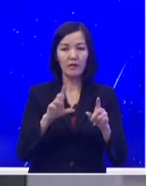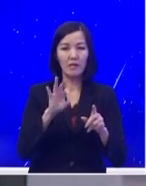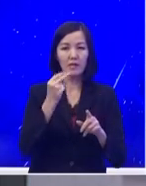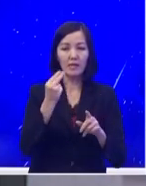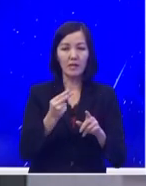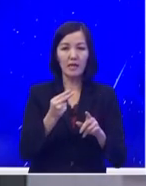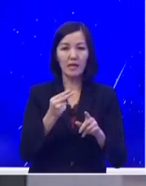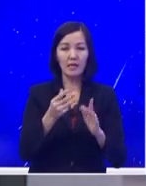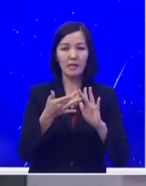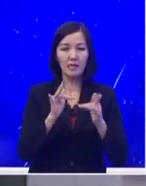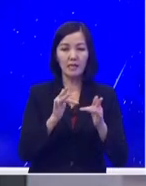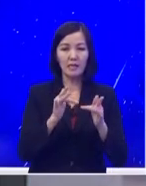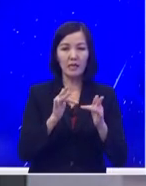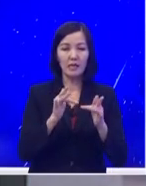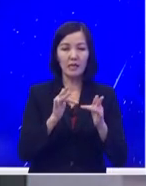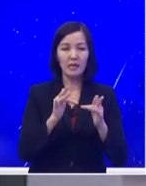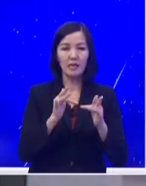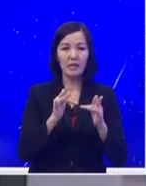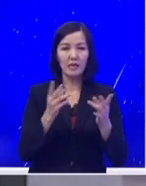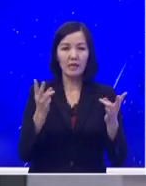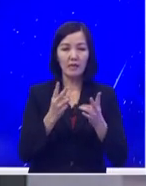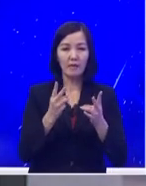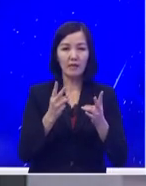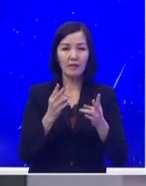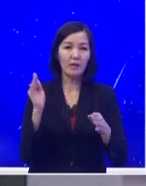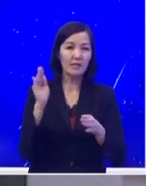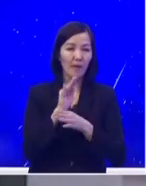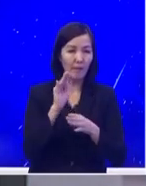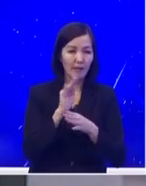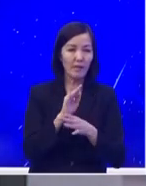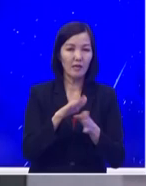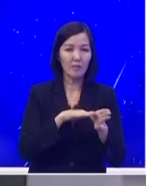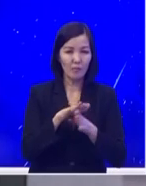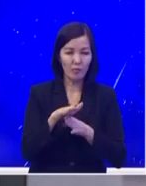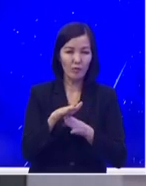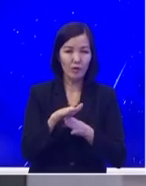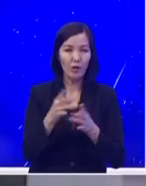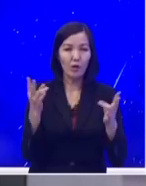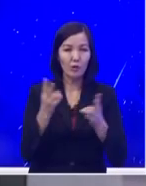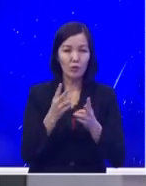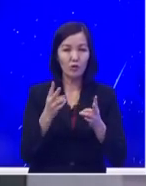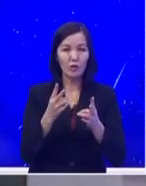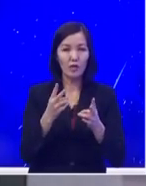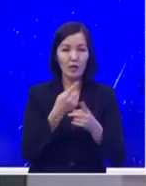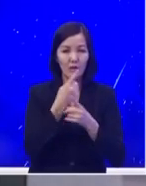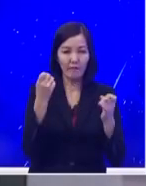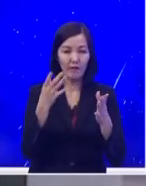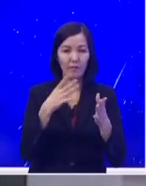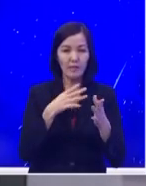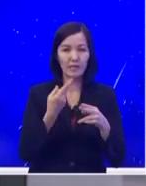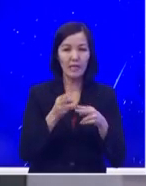социальной сети, в интернет-пространстве. Необходимо заполнять это пространство нужной и необходимой информацией